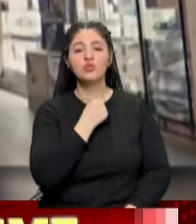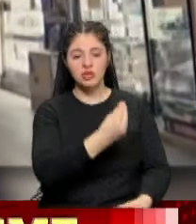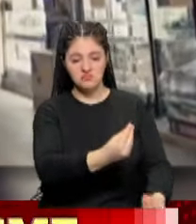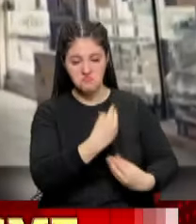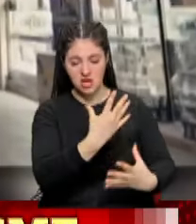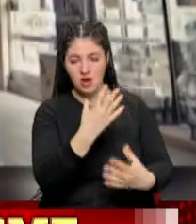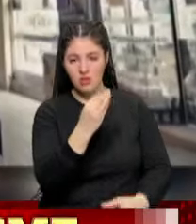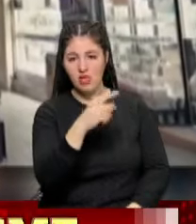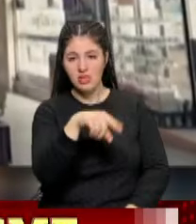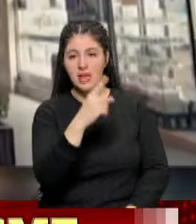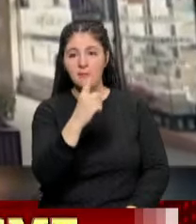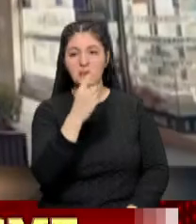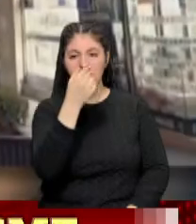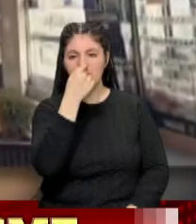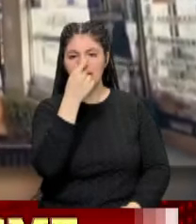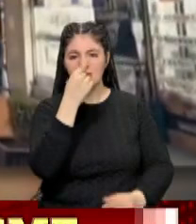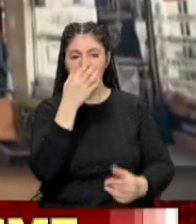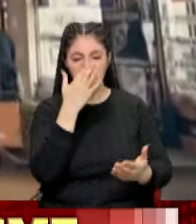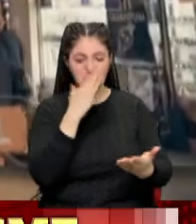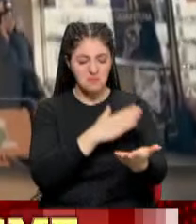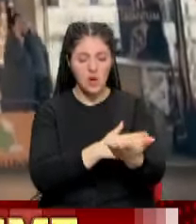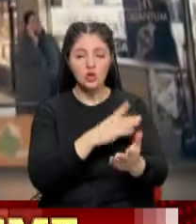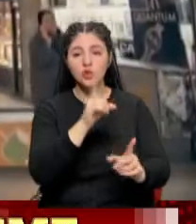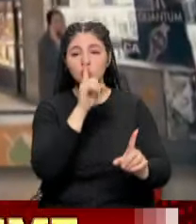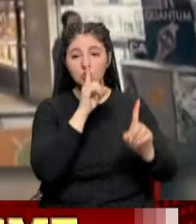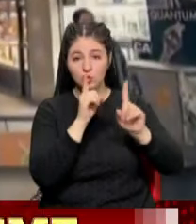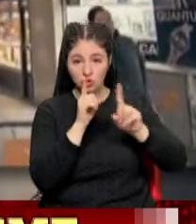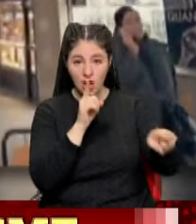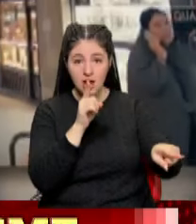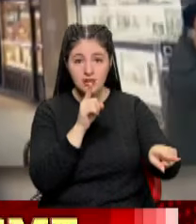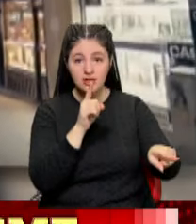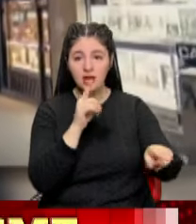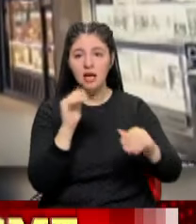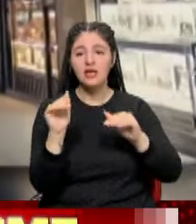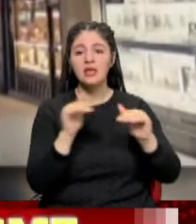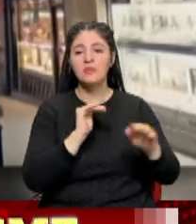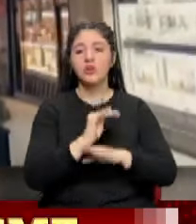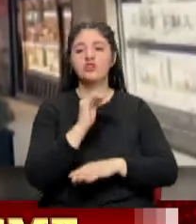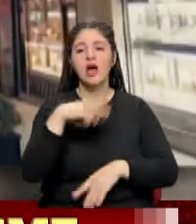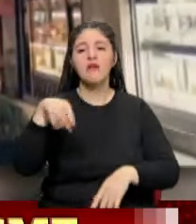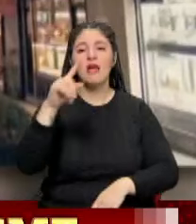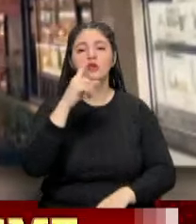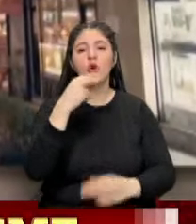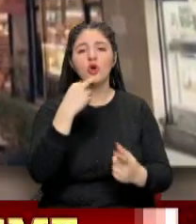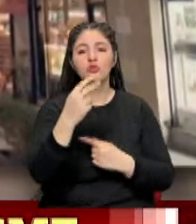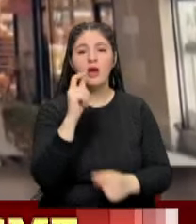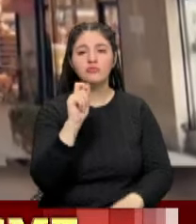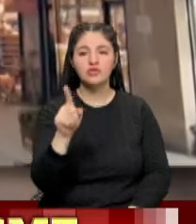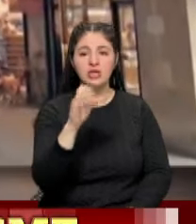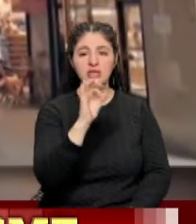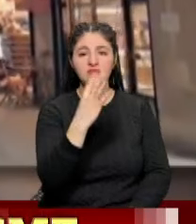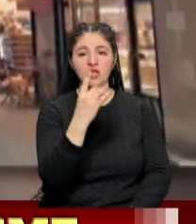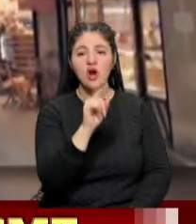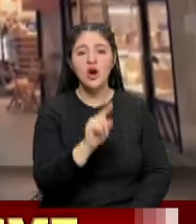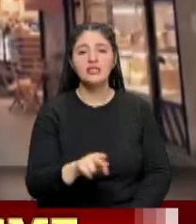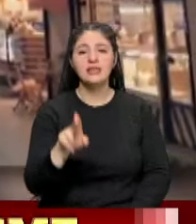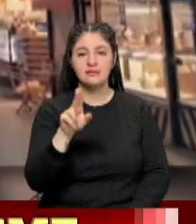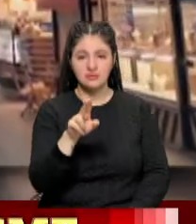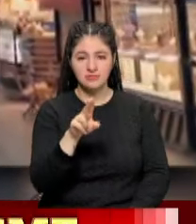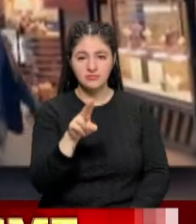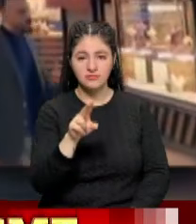edenler, bir bez parçasına muhtaç edenler susacak, depremzedeler konuşacak. 04.17